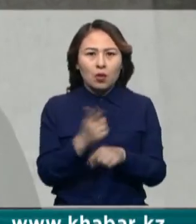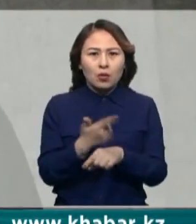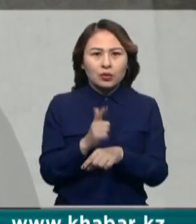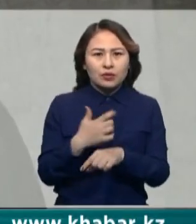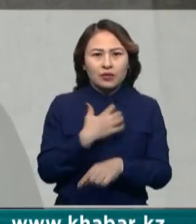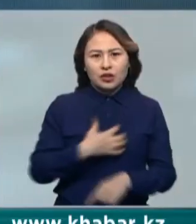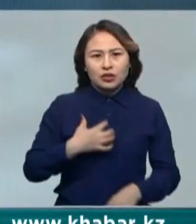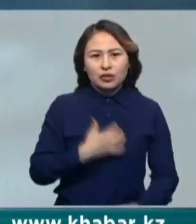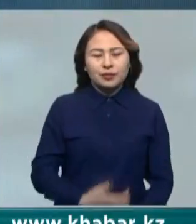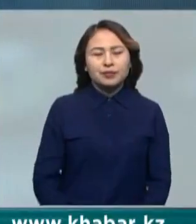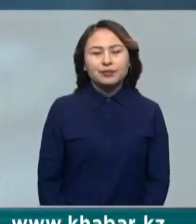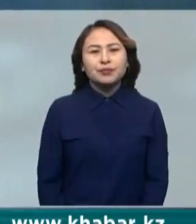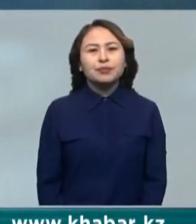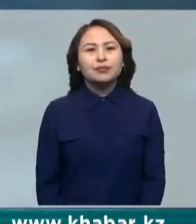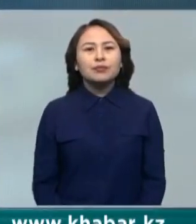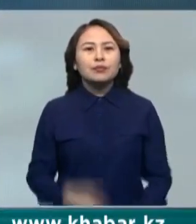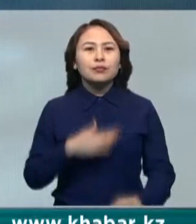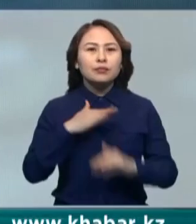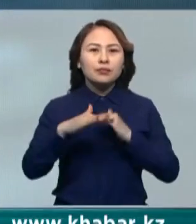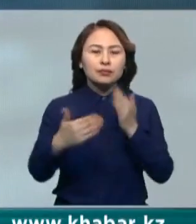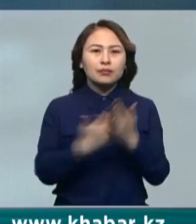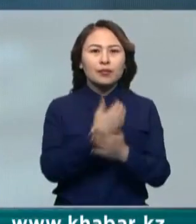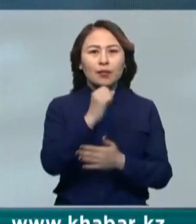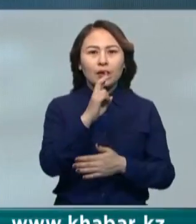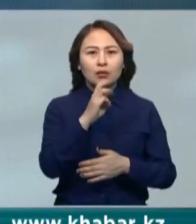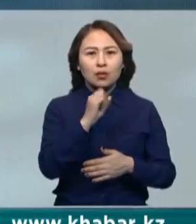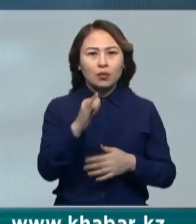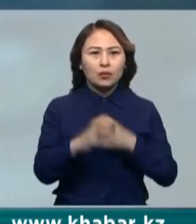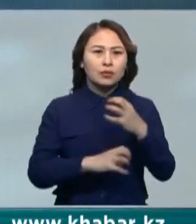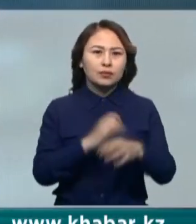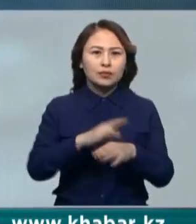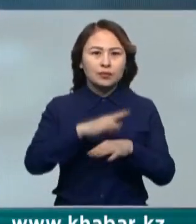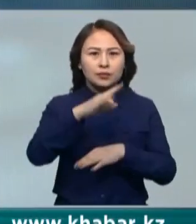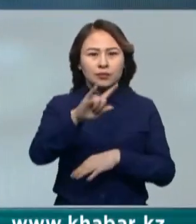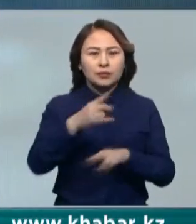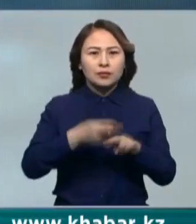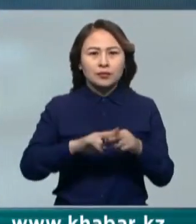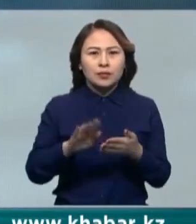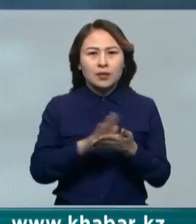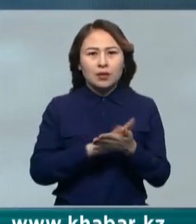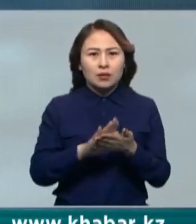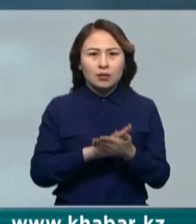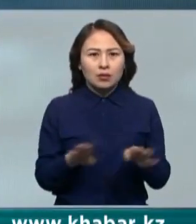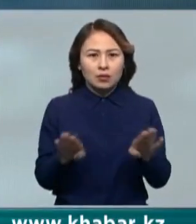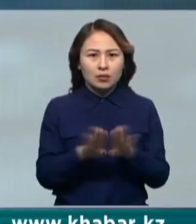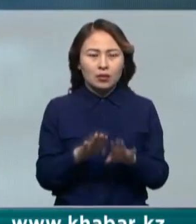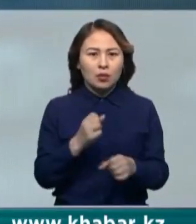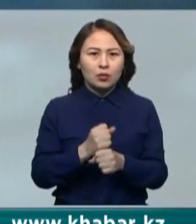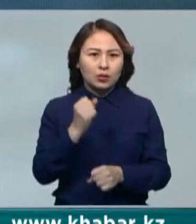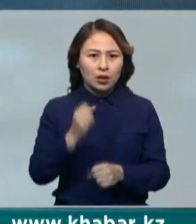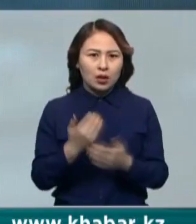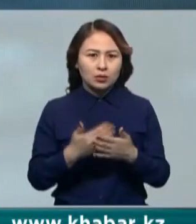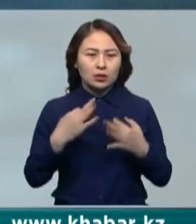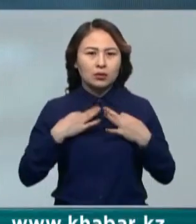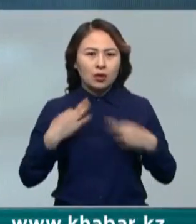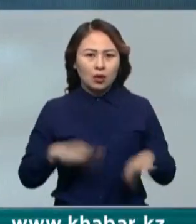маңызды. Ел жаңалықтарына ойыссақ, Ақтау халықаралық әуежайында санитарлық карантиндік бақылау күшейтілді. Алдын